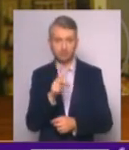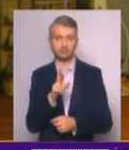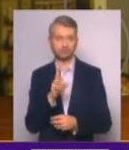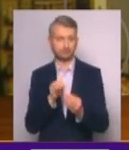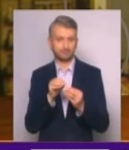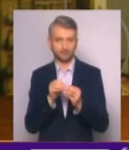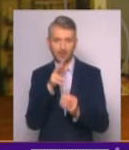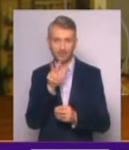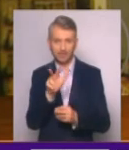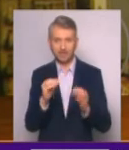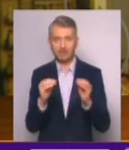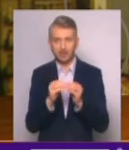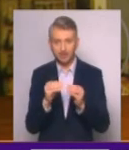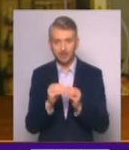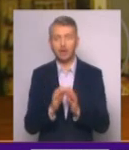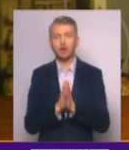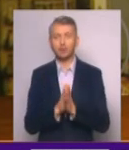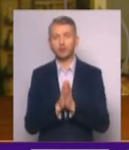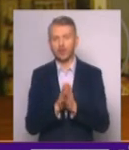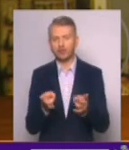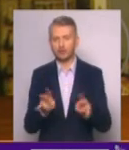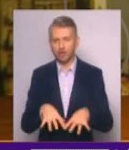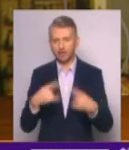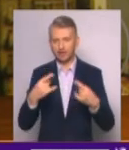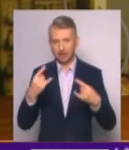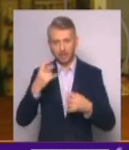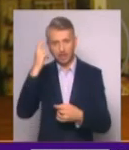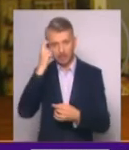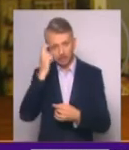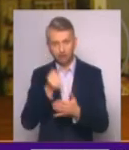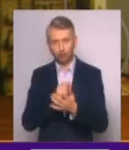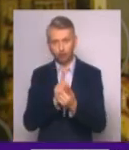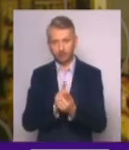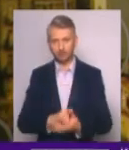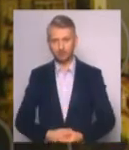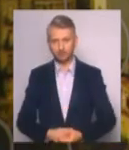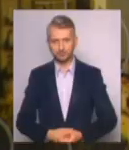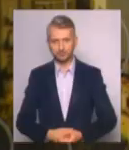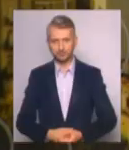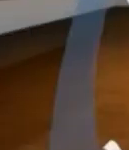завжди, о 15:10. Тож, будь ласка, залишайтеся на телеканалі «Київ» і до зустрічі.